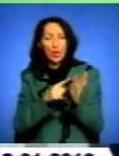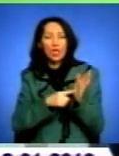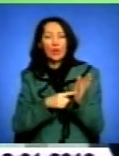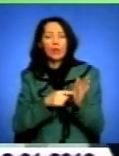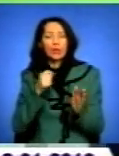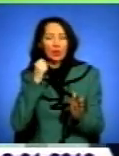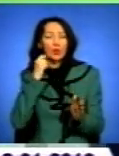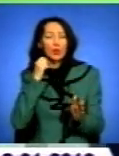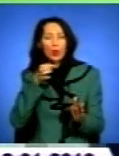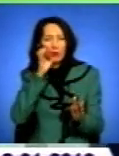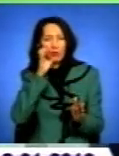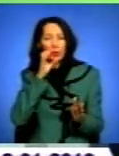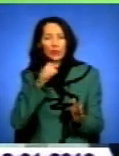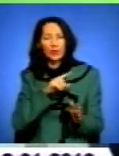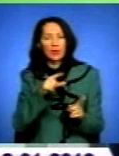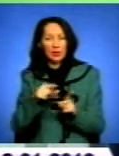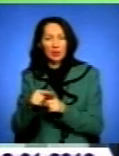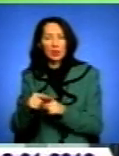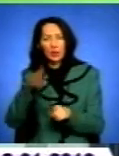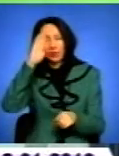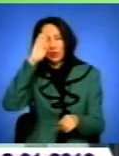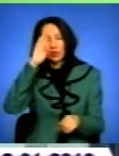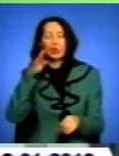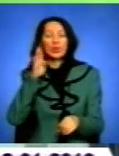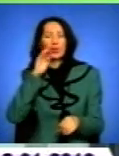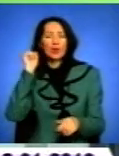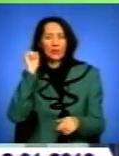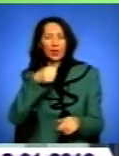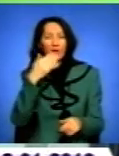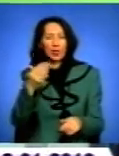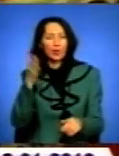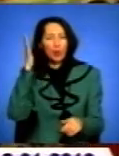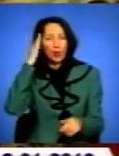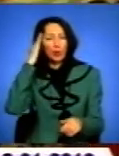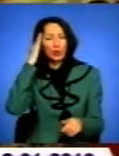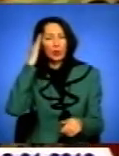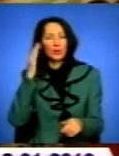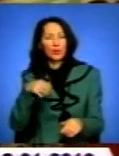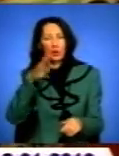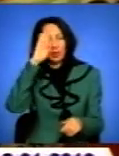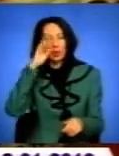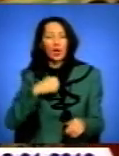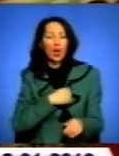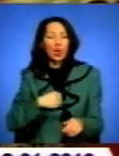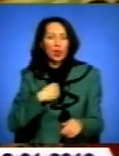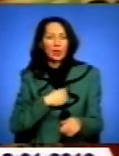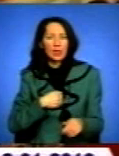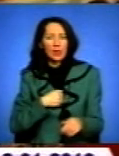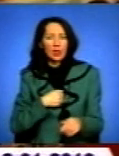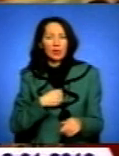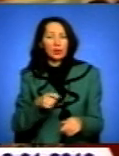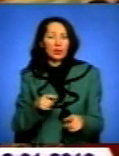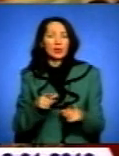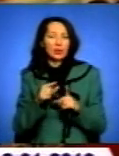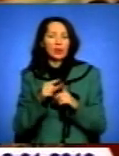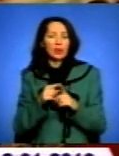слів підозрюваного, тобто злочинця, вдарила його в ділянку голови. Підозрювано розлютили її дії, відповідно він